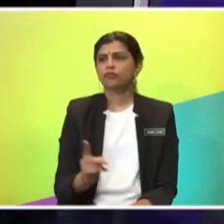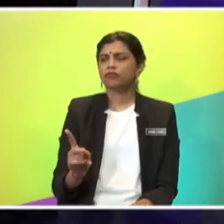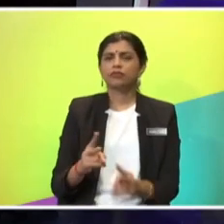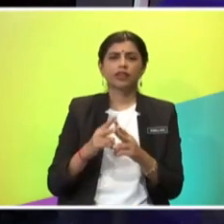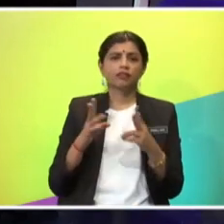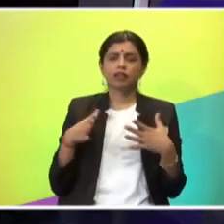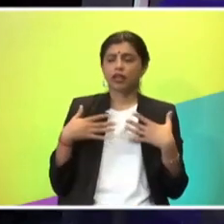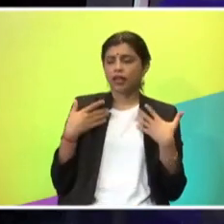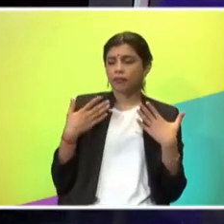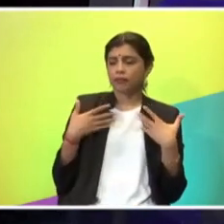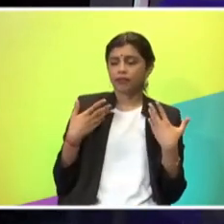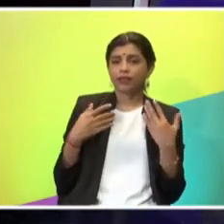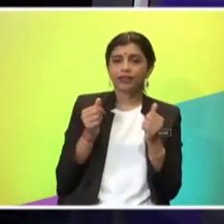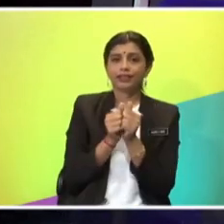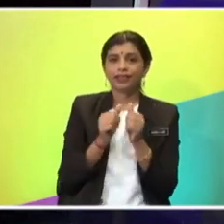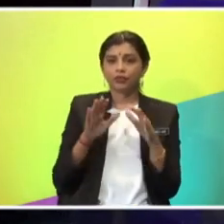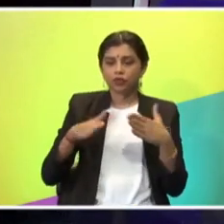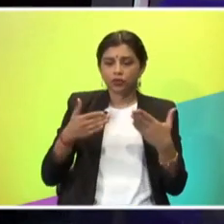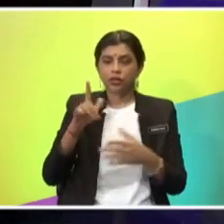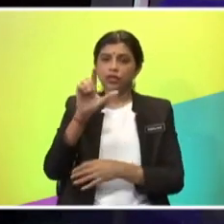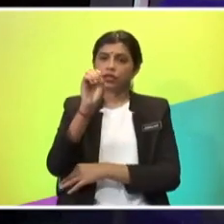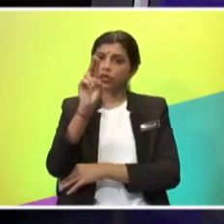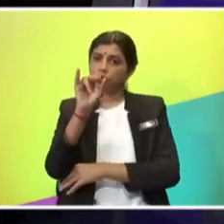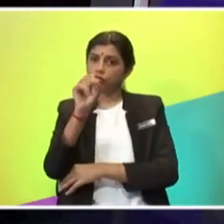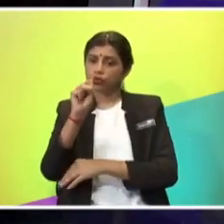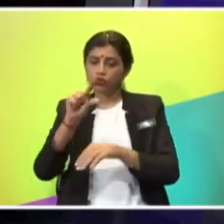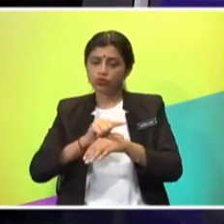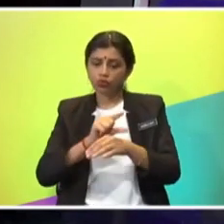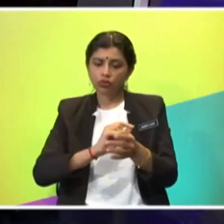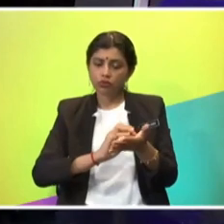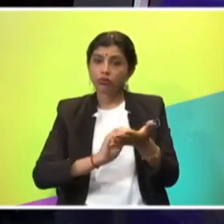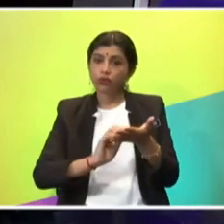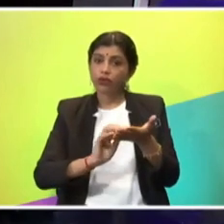dengan bagaimana Louis menggunakan mesin Braille sambil